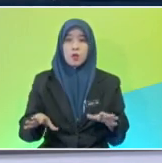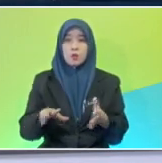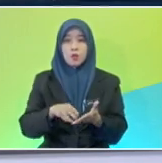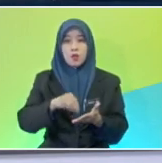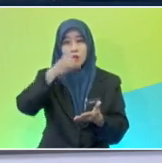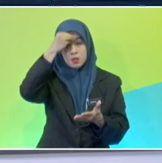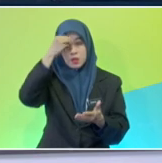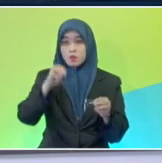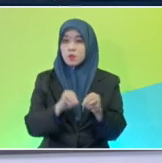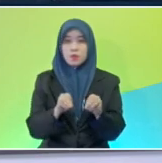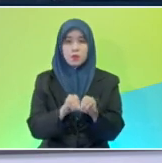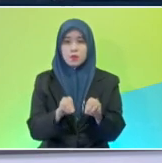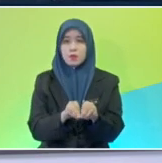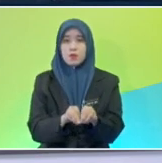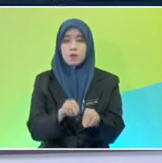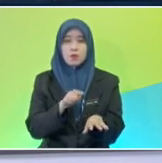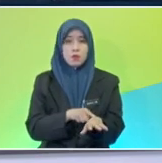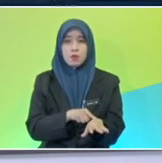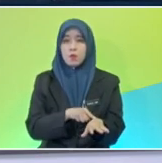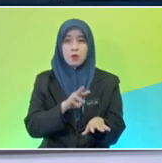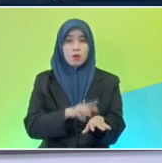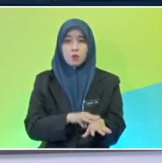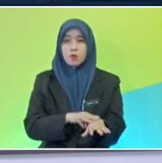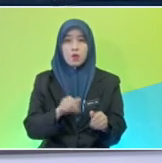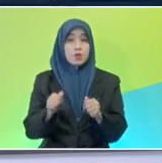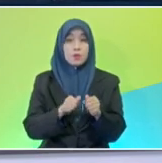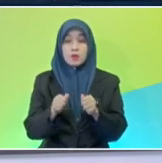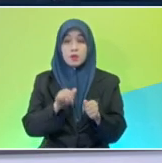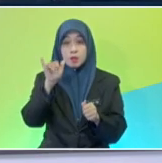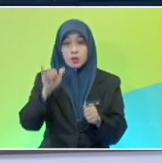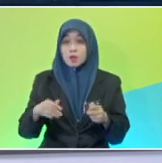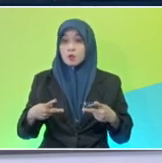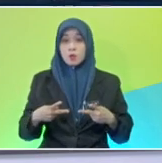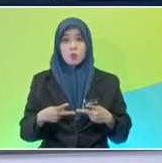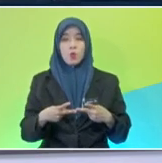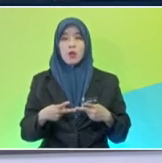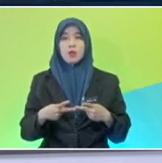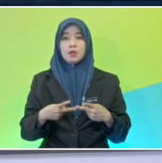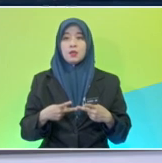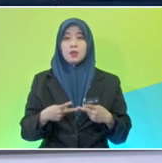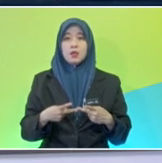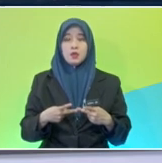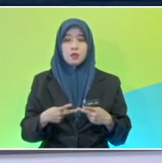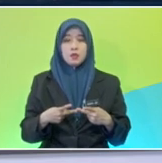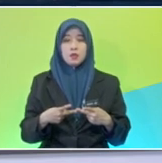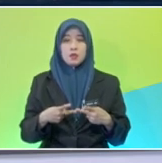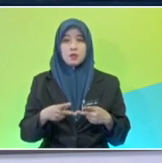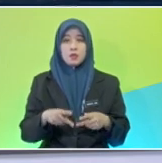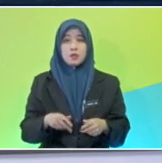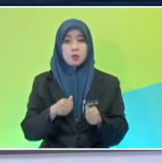masa, waktu dan juga aktiviti yang bersesuaian untuk kita laksanakan mengikut masa dan waktu yang betul